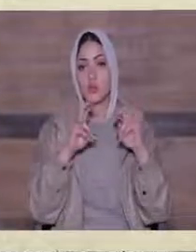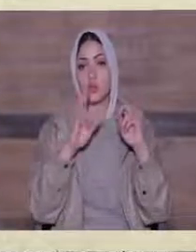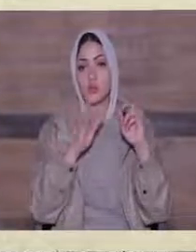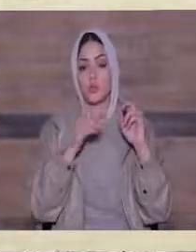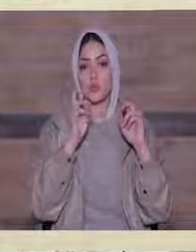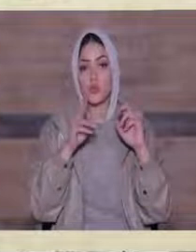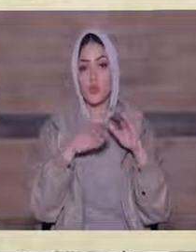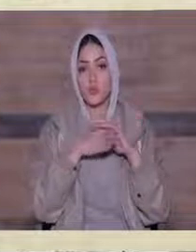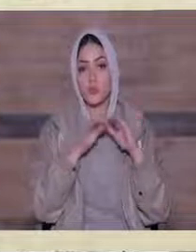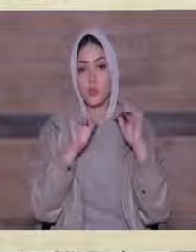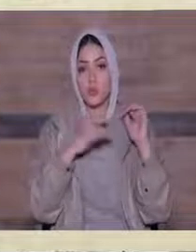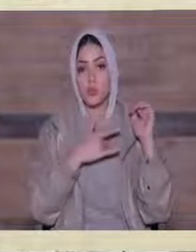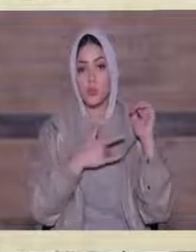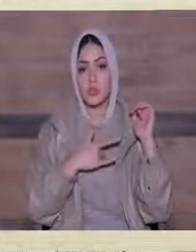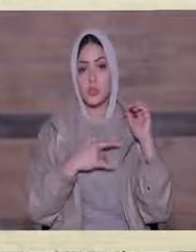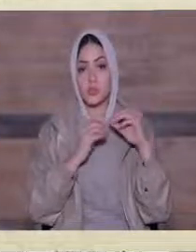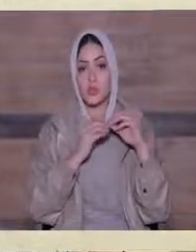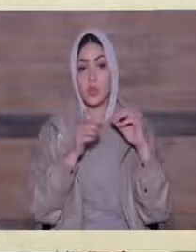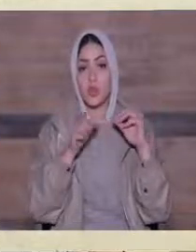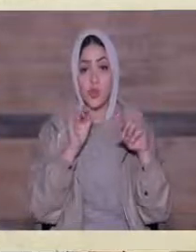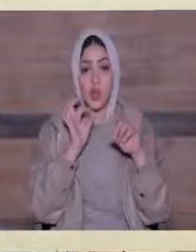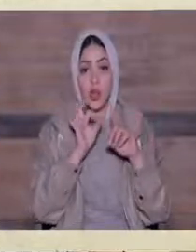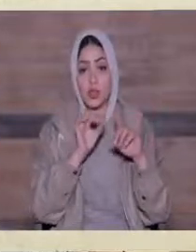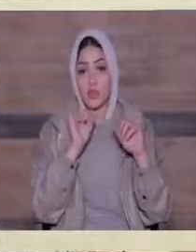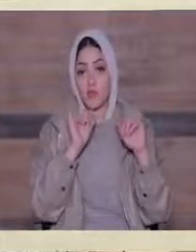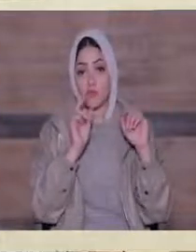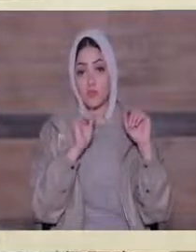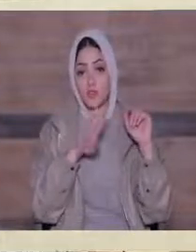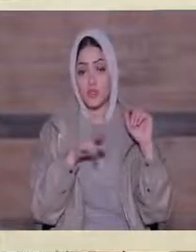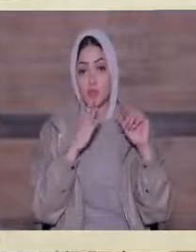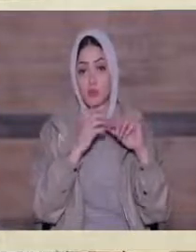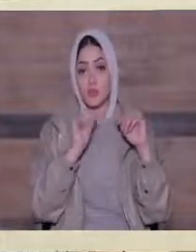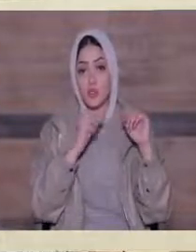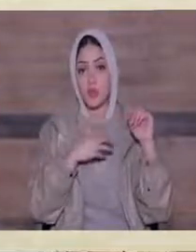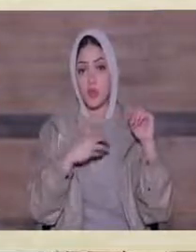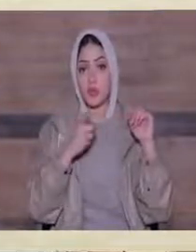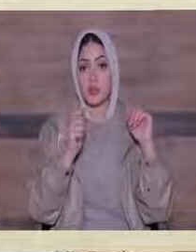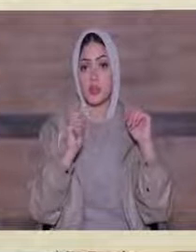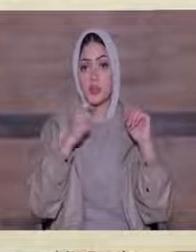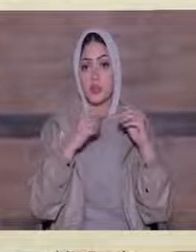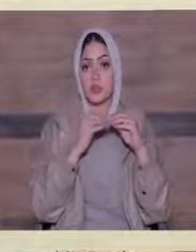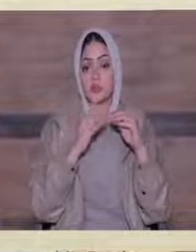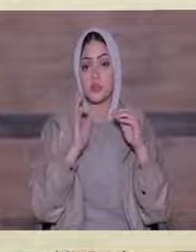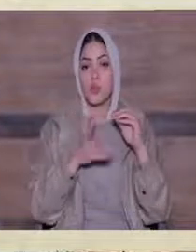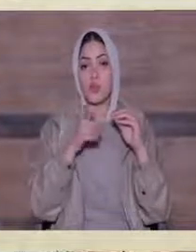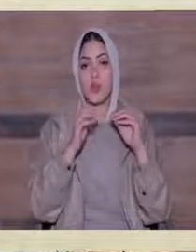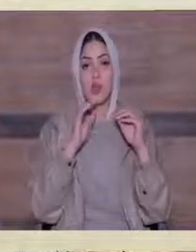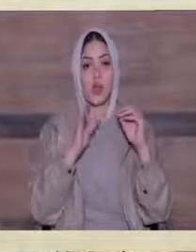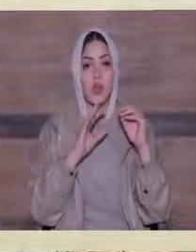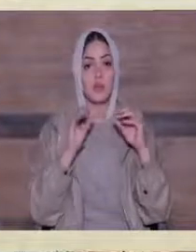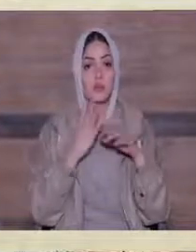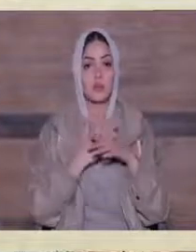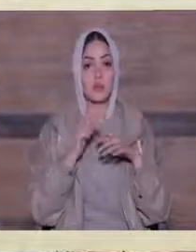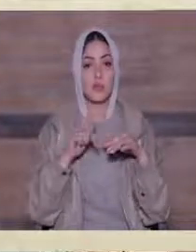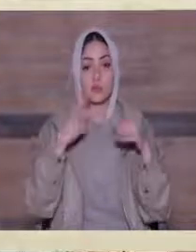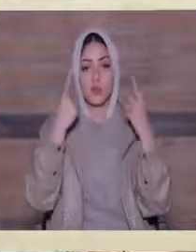للمنطقة اللي فيها الورم اللي هو الثدي. والشق الثاني هو العلاج الشامل أو العام اللي هو بيوصل لكل